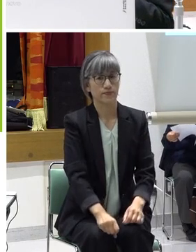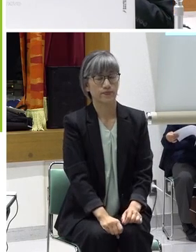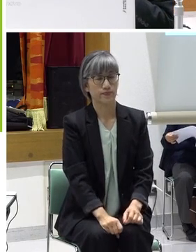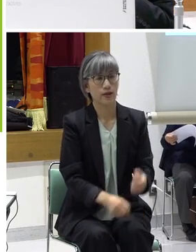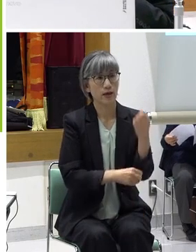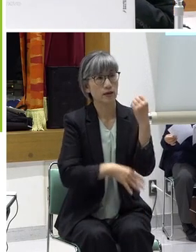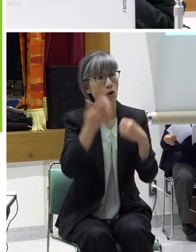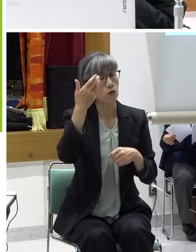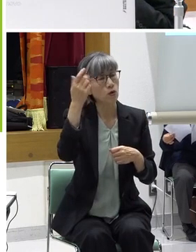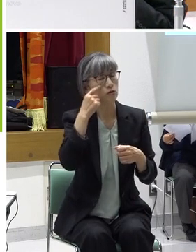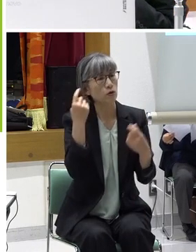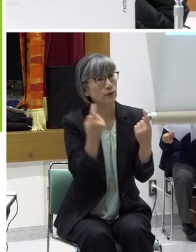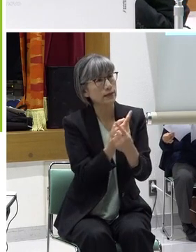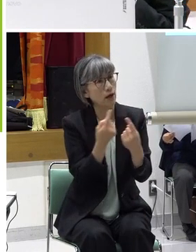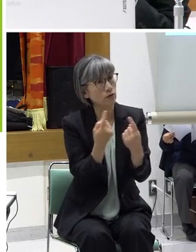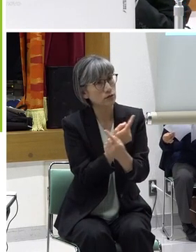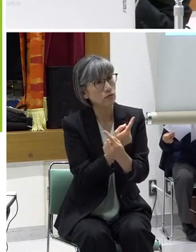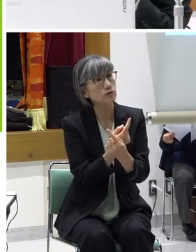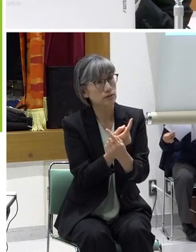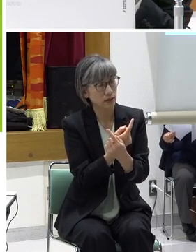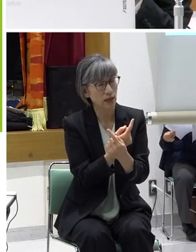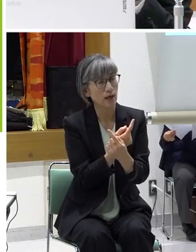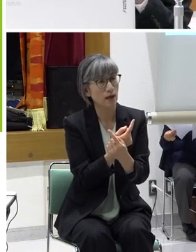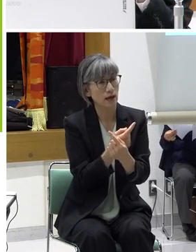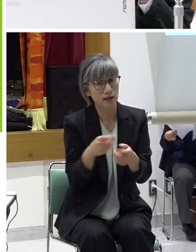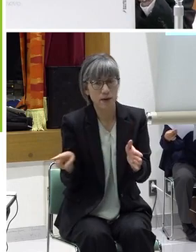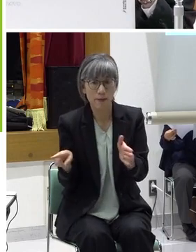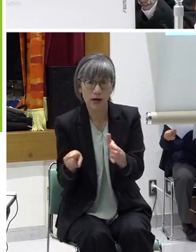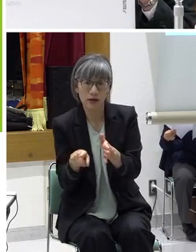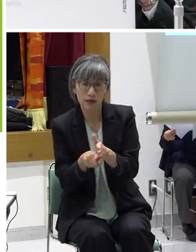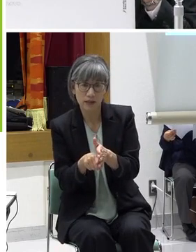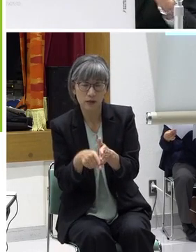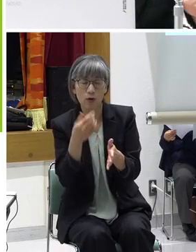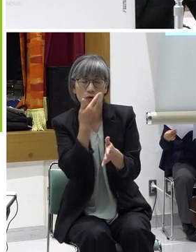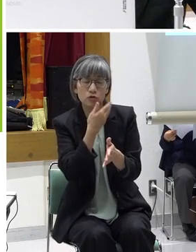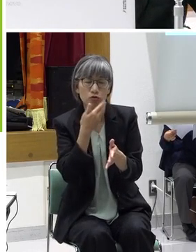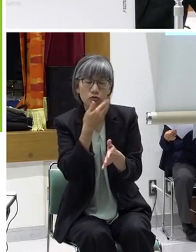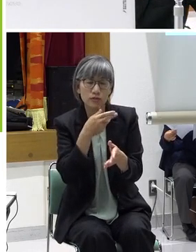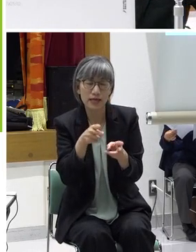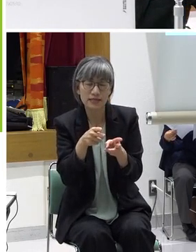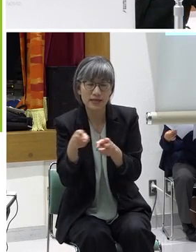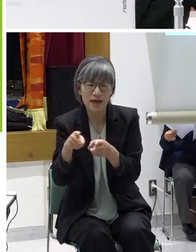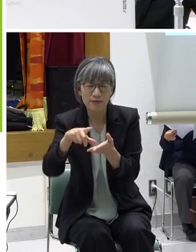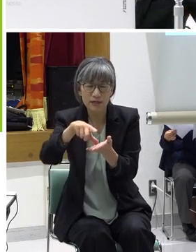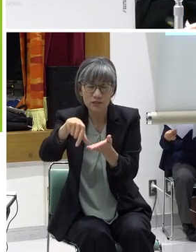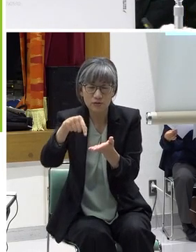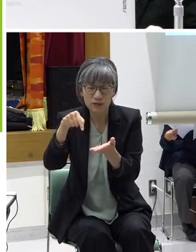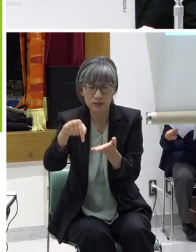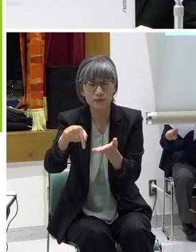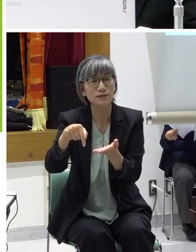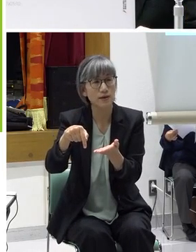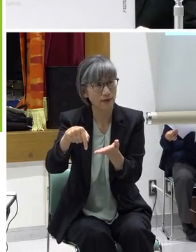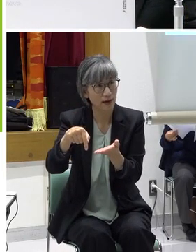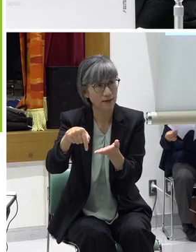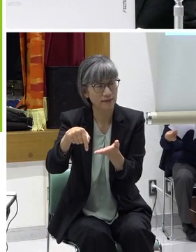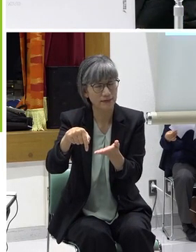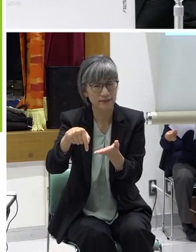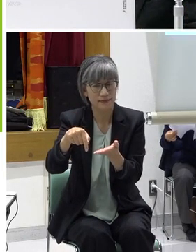基本構想の見直しといたしまして、既存の重点整備地区につきましては